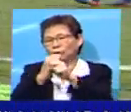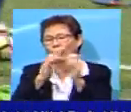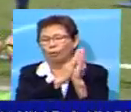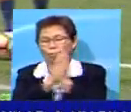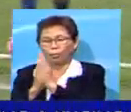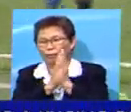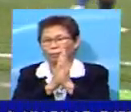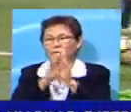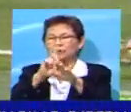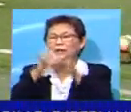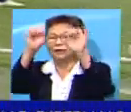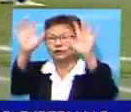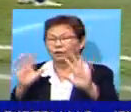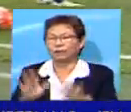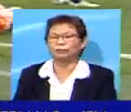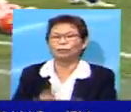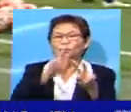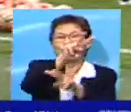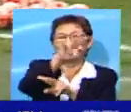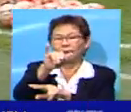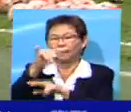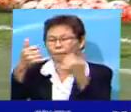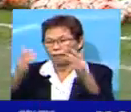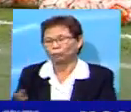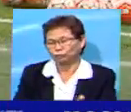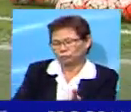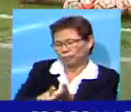stadium Shah Alam ketika ini 26 pemain telah melapor diri